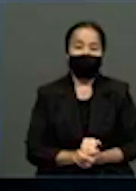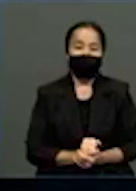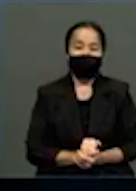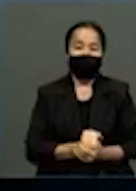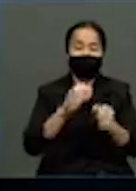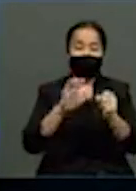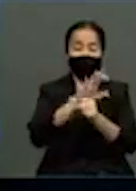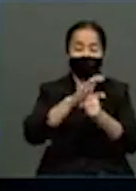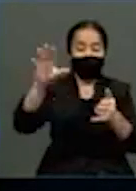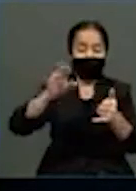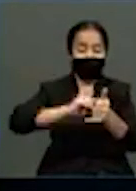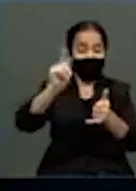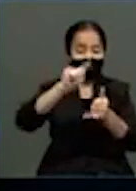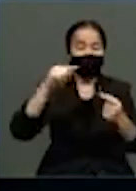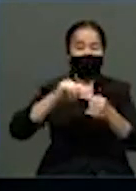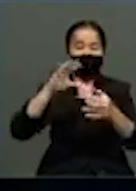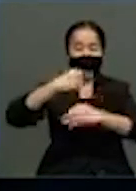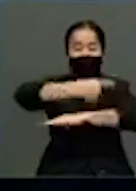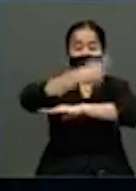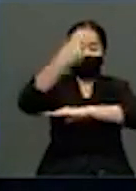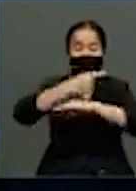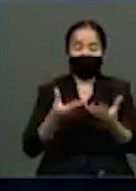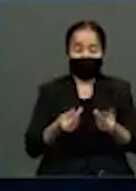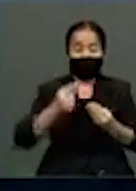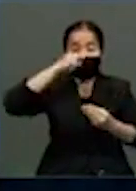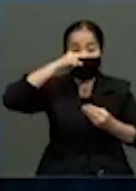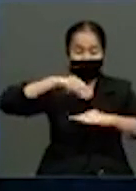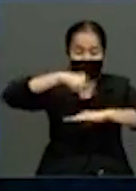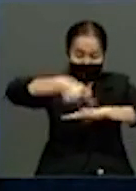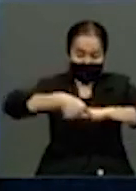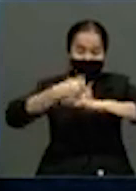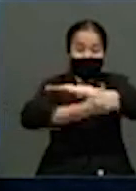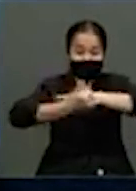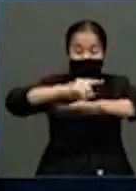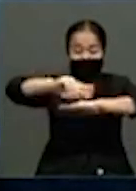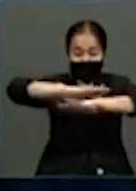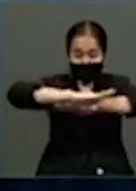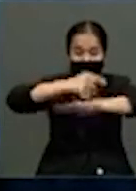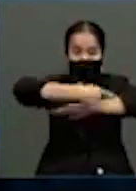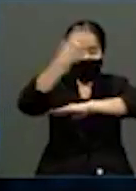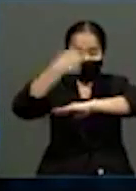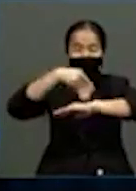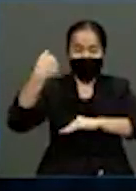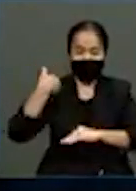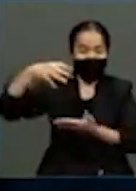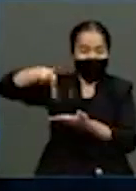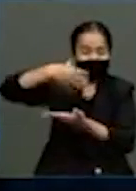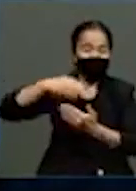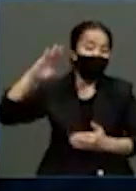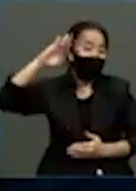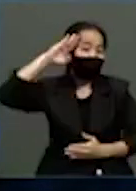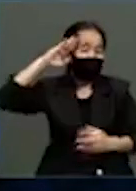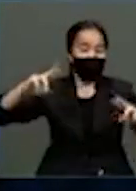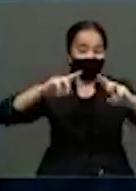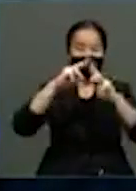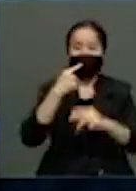างผ่านทางชายแดนนะครับตรงนี้ก็ได้มีการรายงานในเรื่องของกระทรวงกลาโหมที่ดูแลทางฝ่ายมั่นค